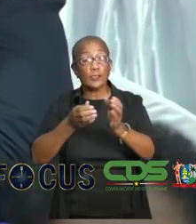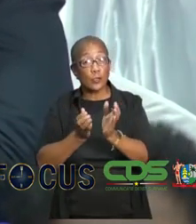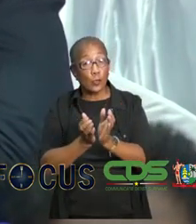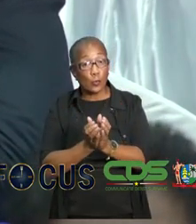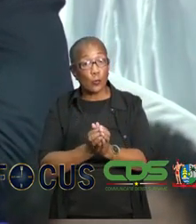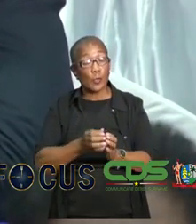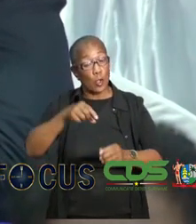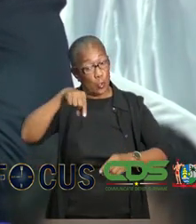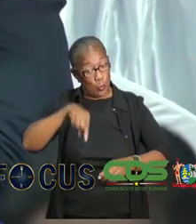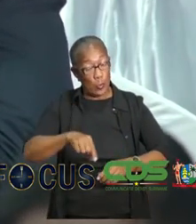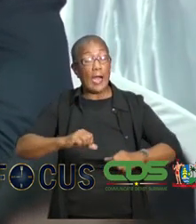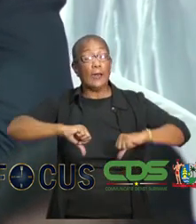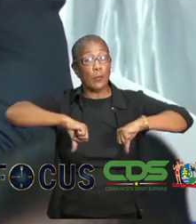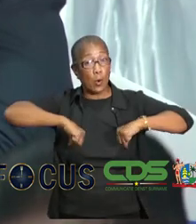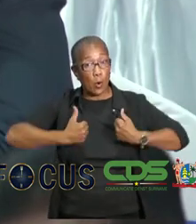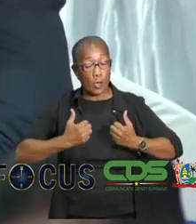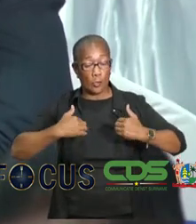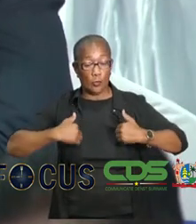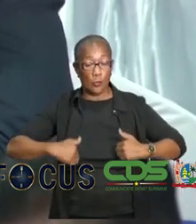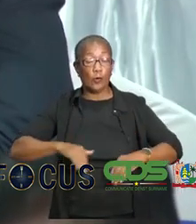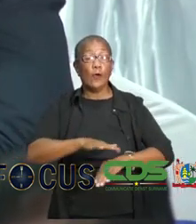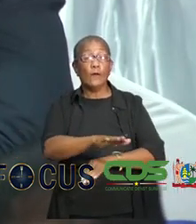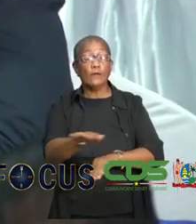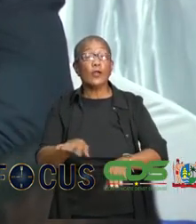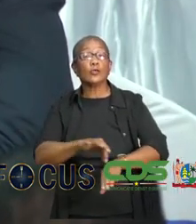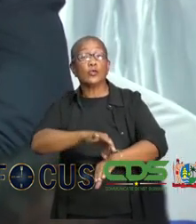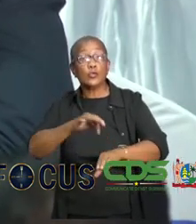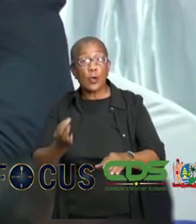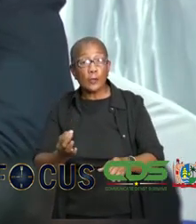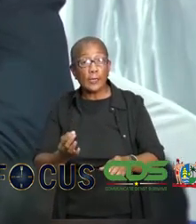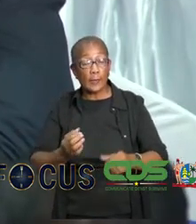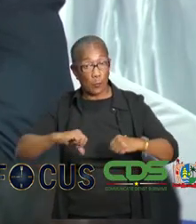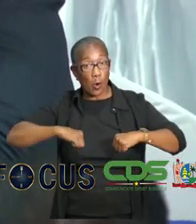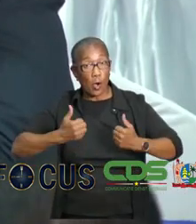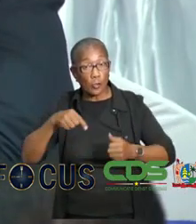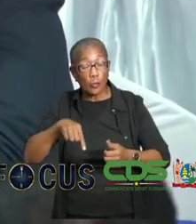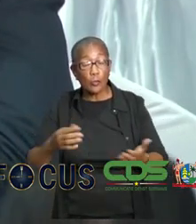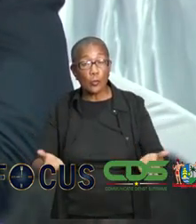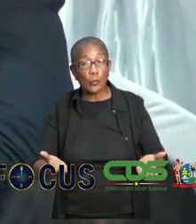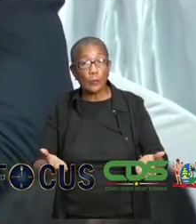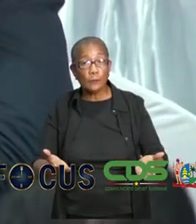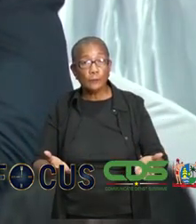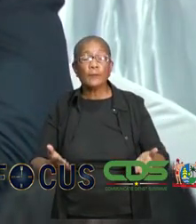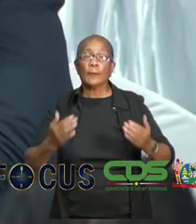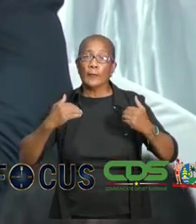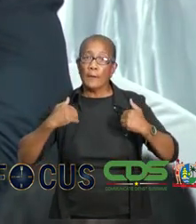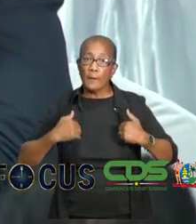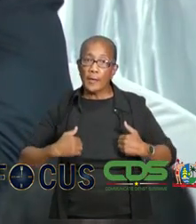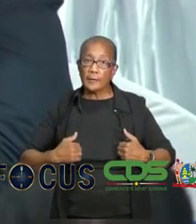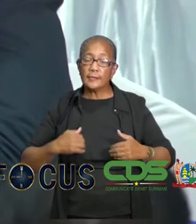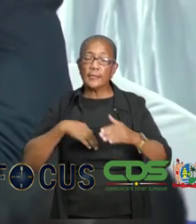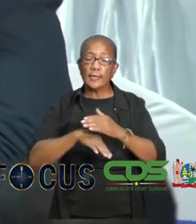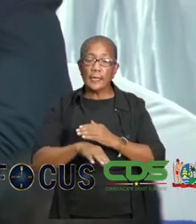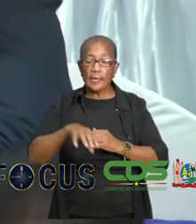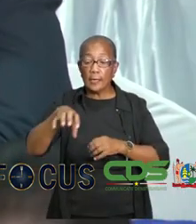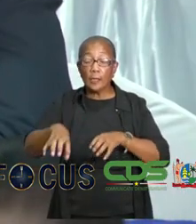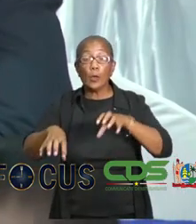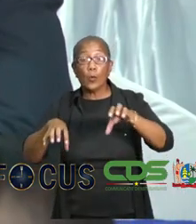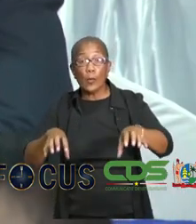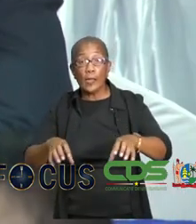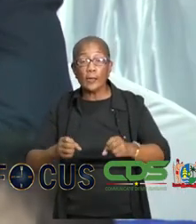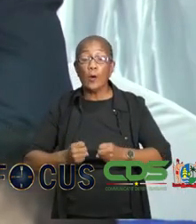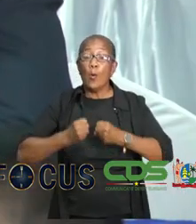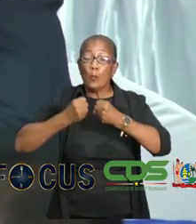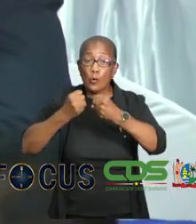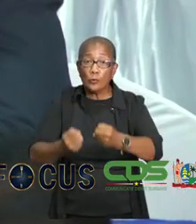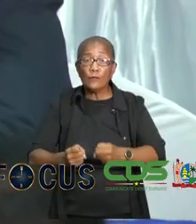ingezet zijn bij Volksgezondheid. U ziet ze niet op de voorgrond, maar ze zijn er. De mensen tot in de weken zullen motiveren